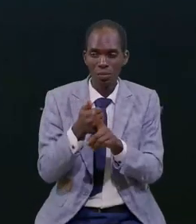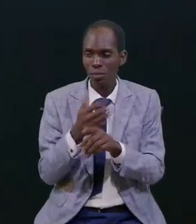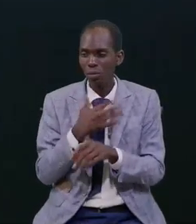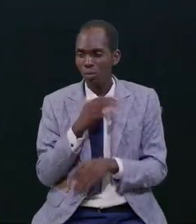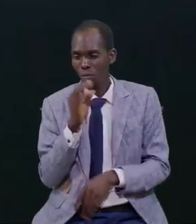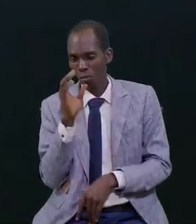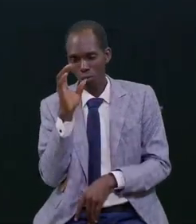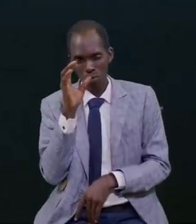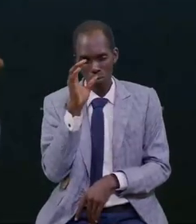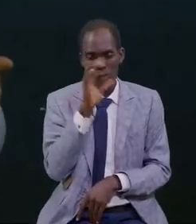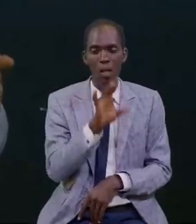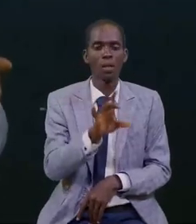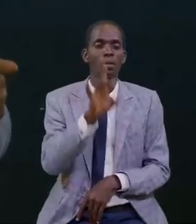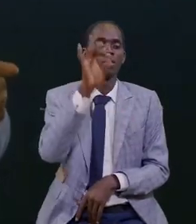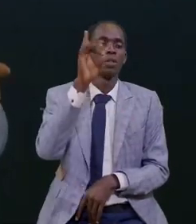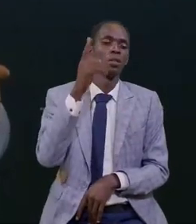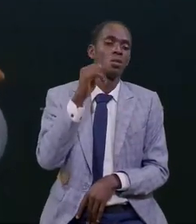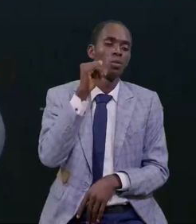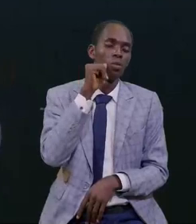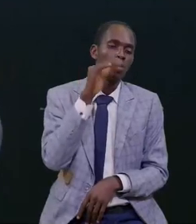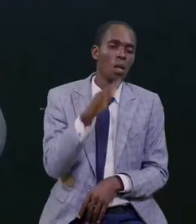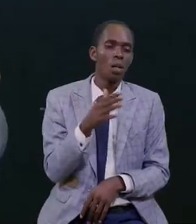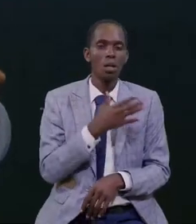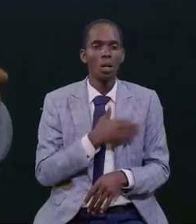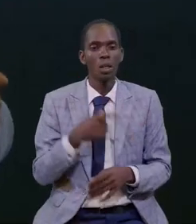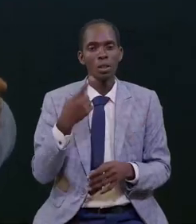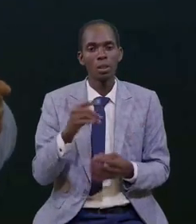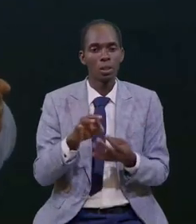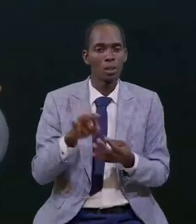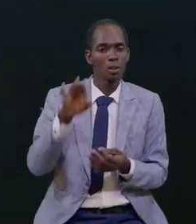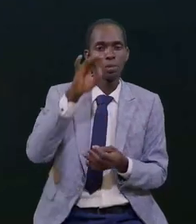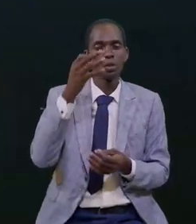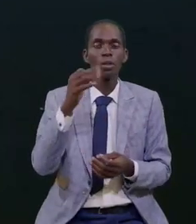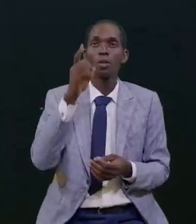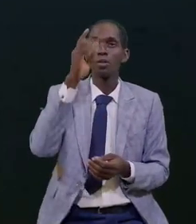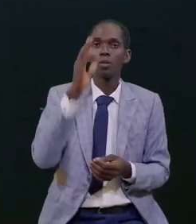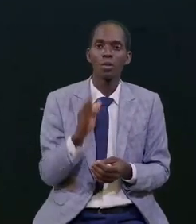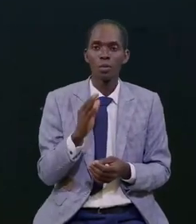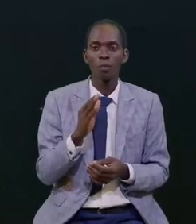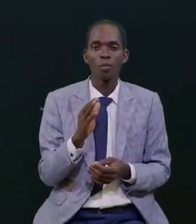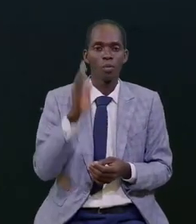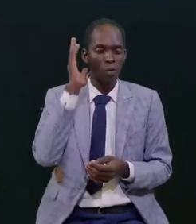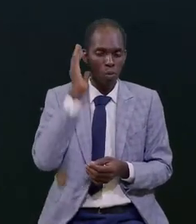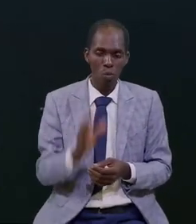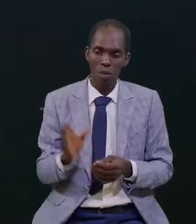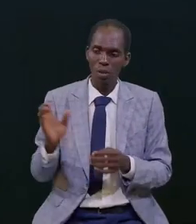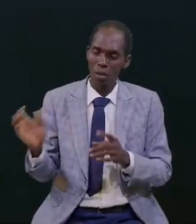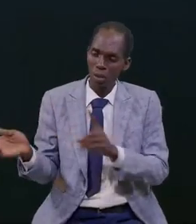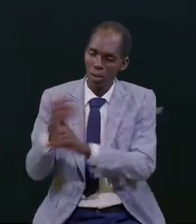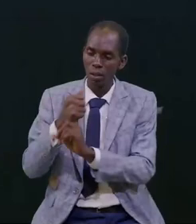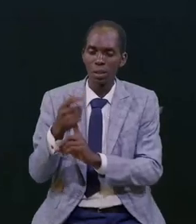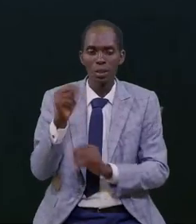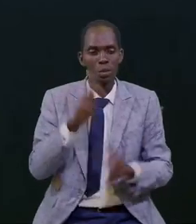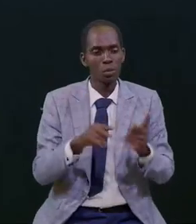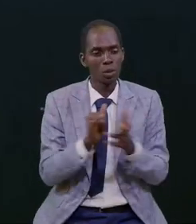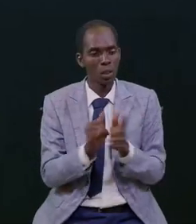l'ont surpris mais l'Esprit de Dieu va attraper ceux qui